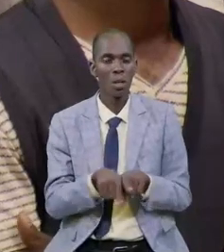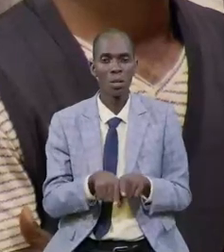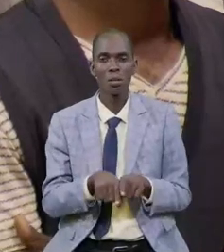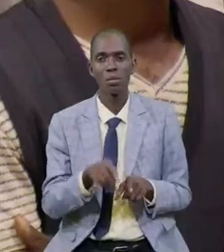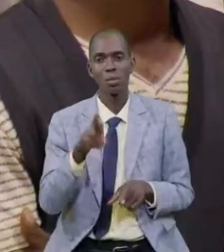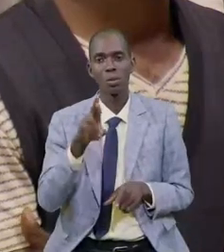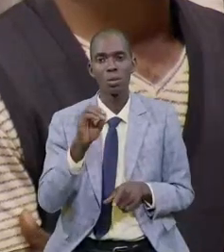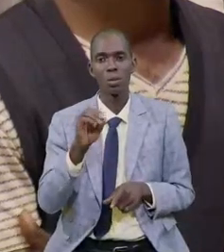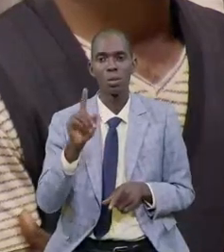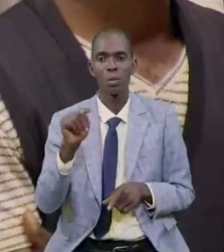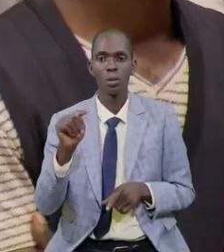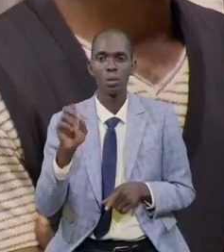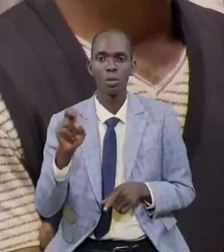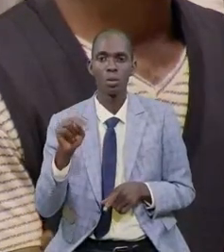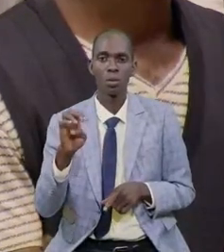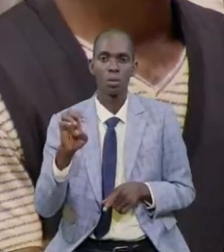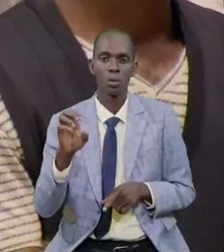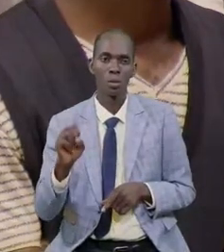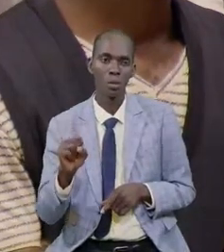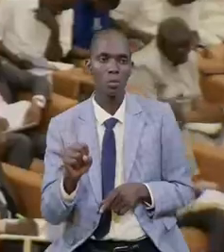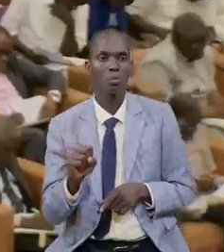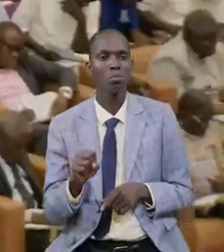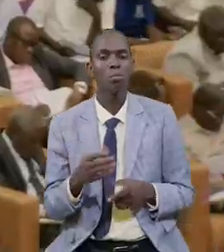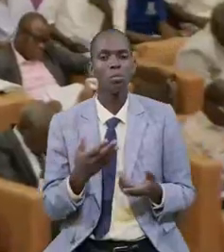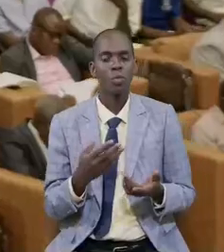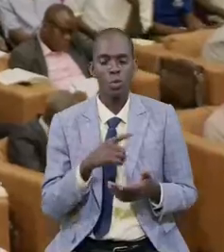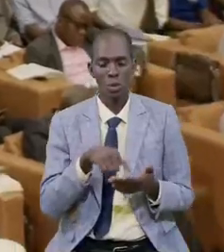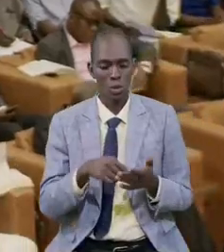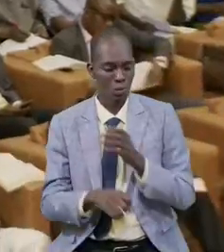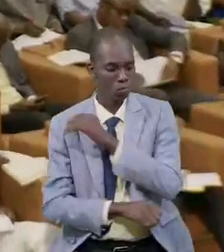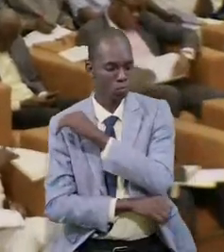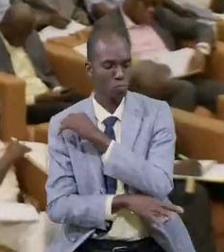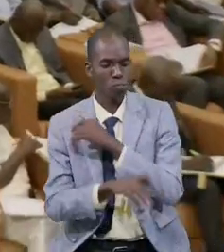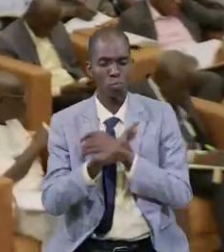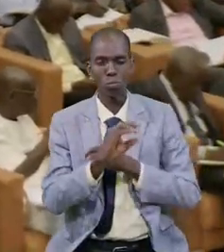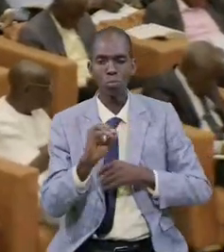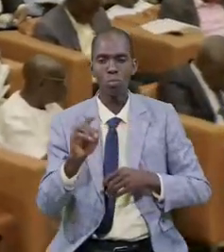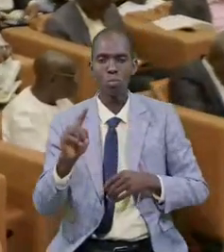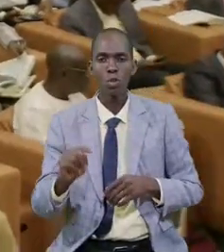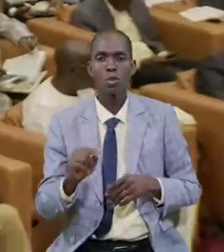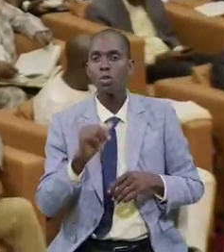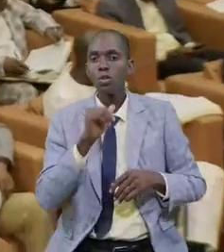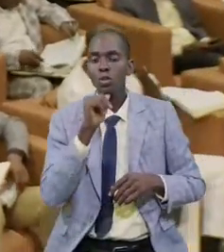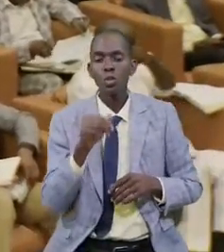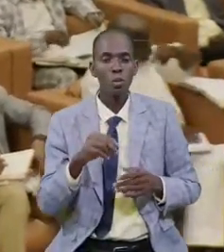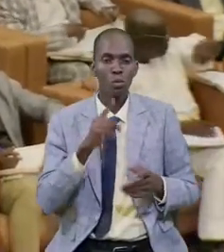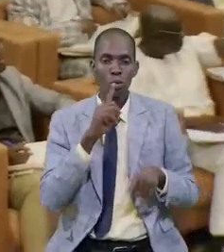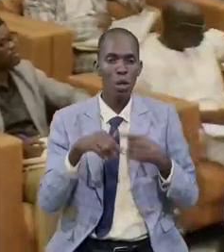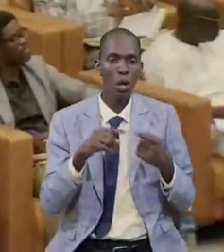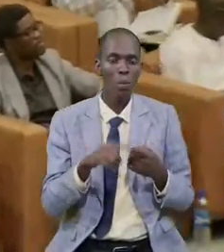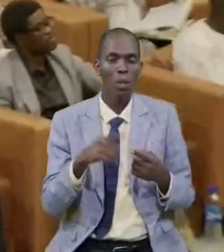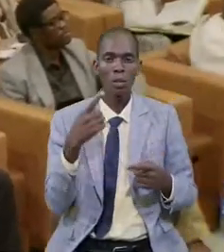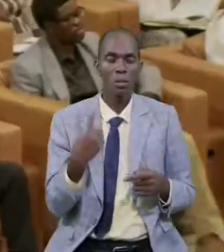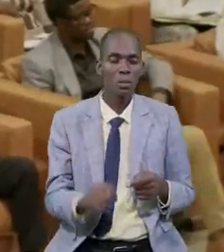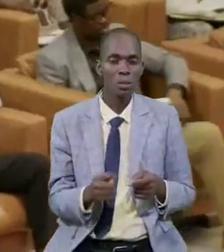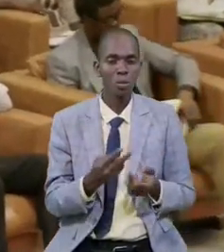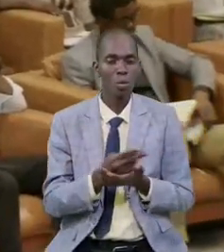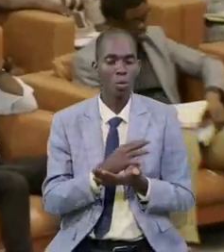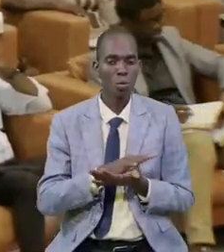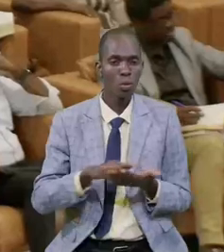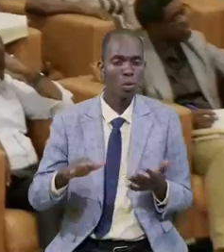comme de la pourriture. Et quand on parle de la racine, ce n'est pas la racine du juste, mais